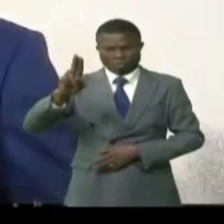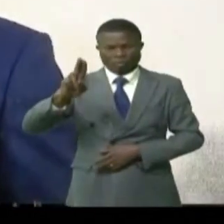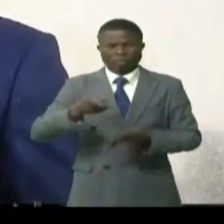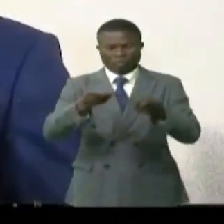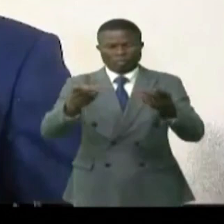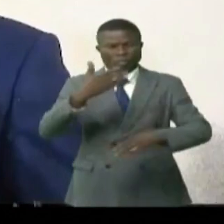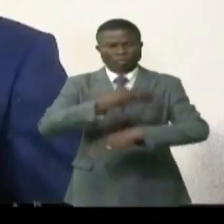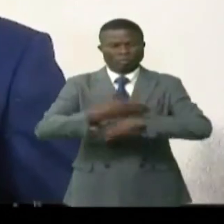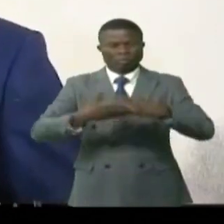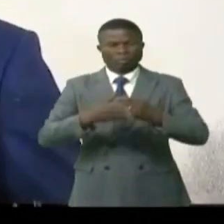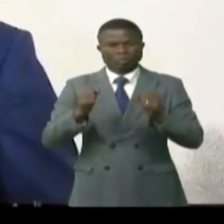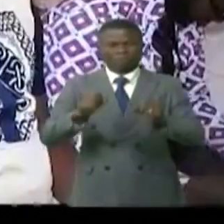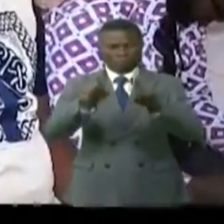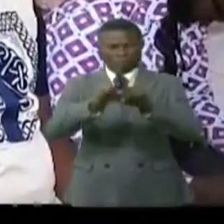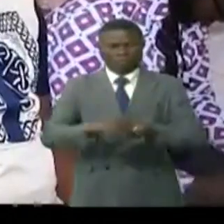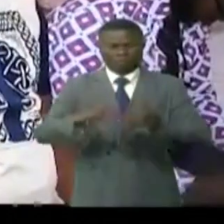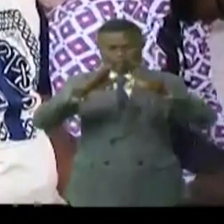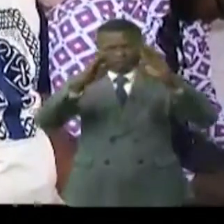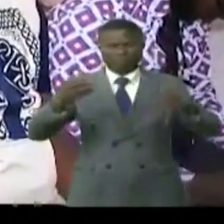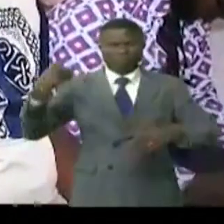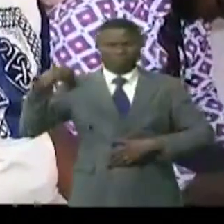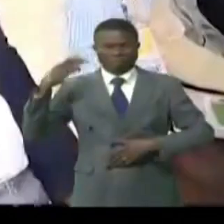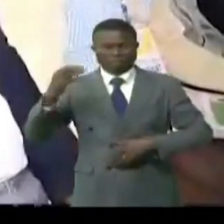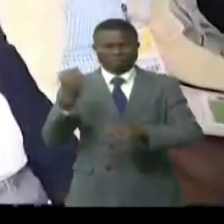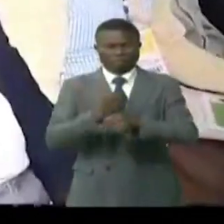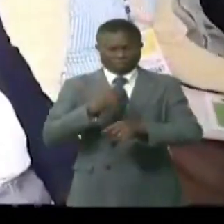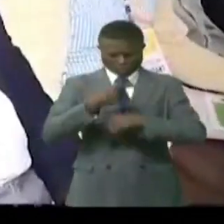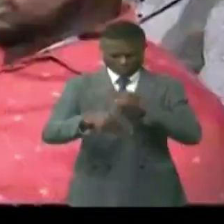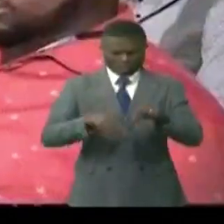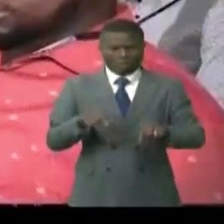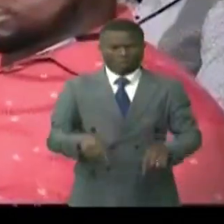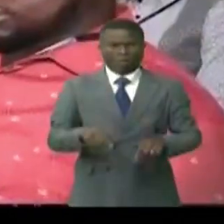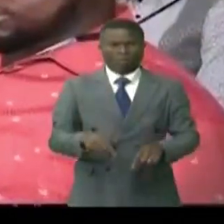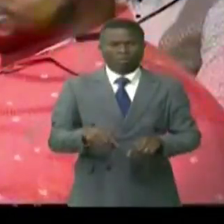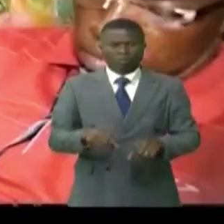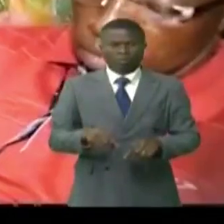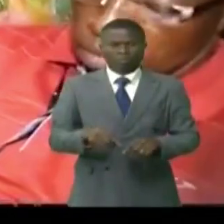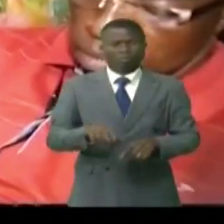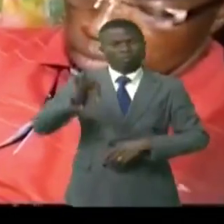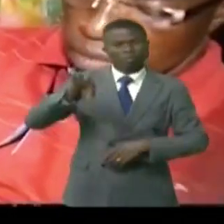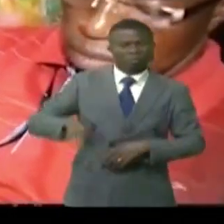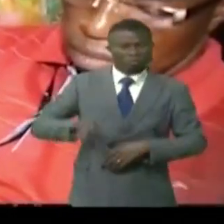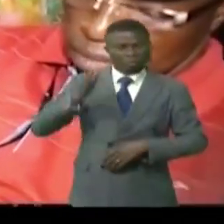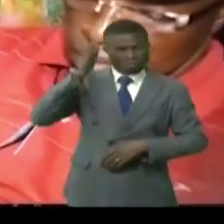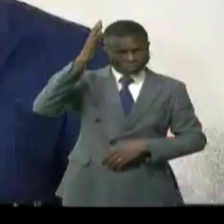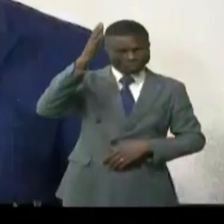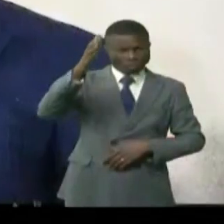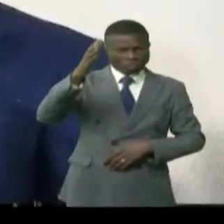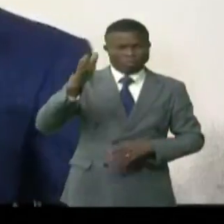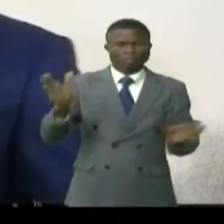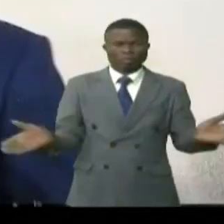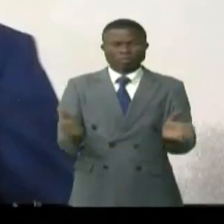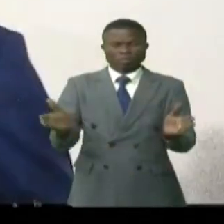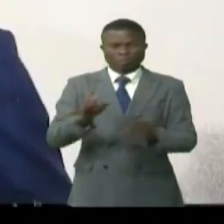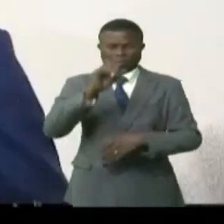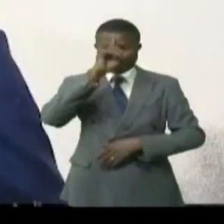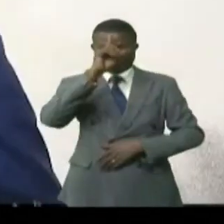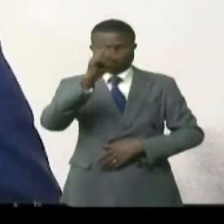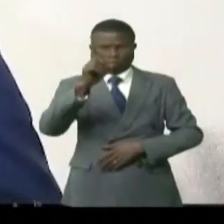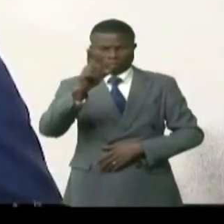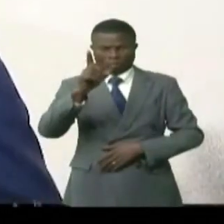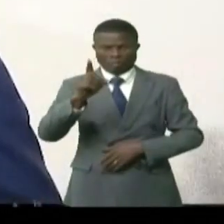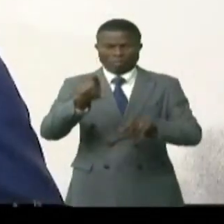des infrastructures et édifices publics. Les travaux qui s'ouvrent ces jours auront l'avantage, entre autres, de renforcer les capacités